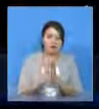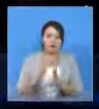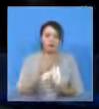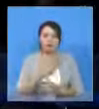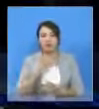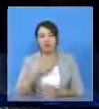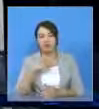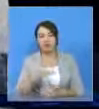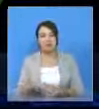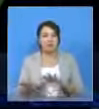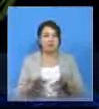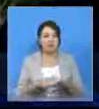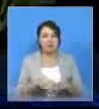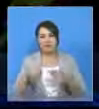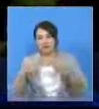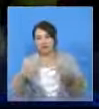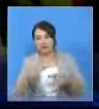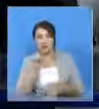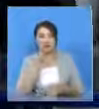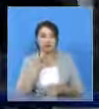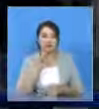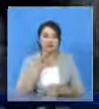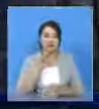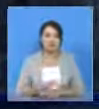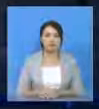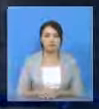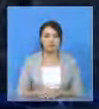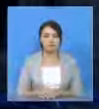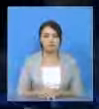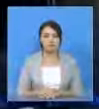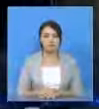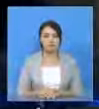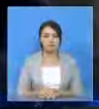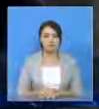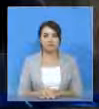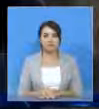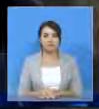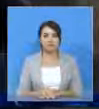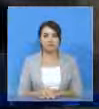де айтылды бұл шарада. Қалғаны уақыттың еншісінде. Нұрбол Жауынбаев, Жанәділ Сағиев, Ақтөбе телеарнасы.